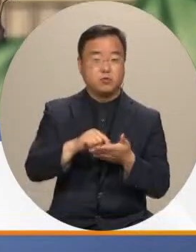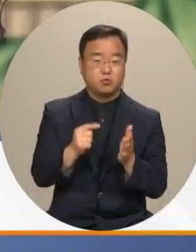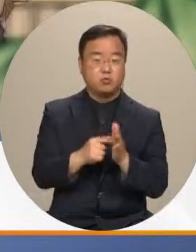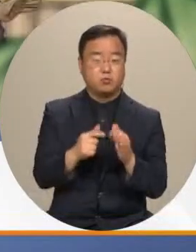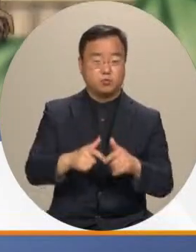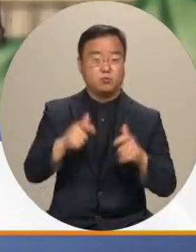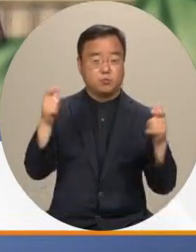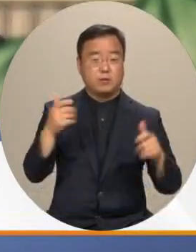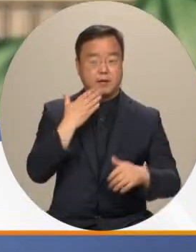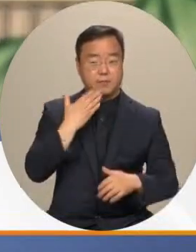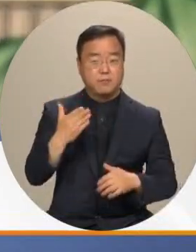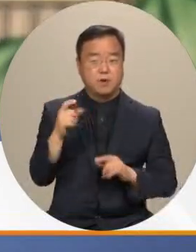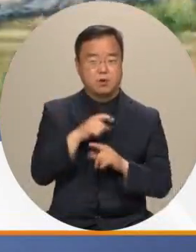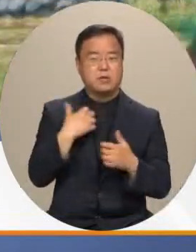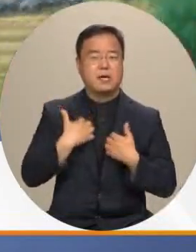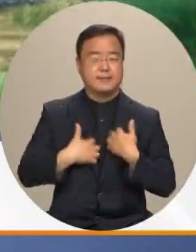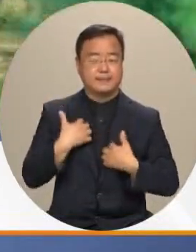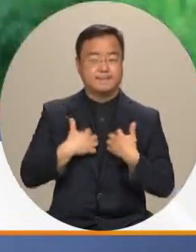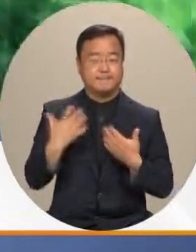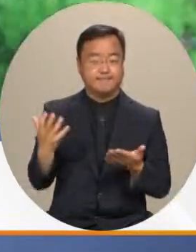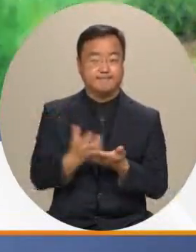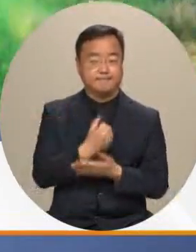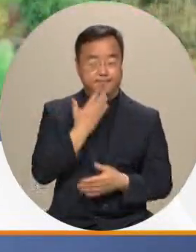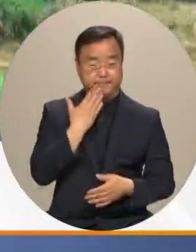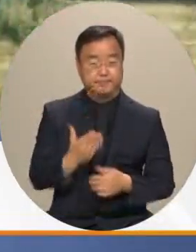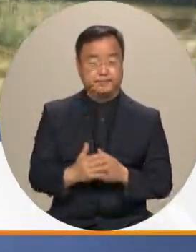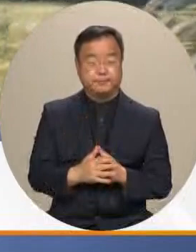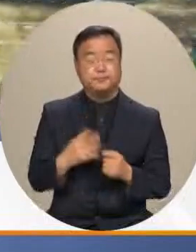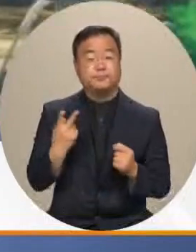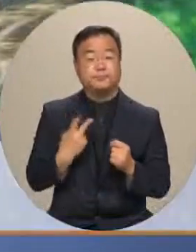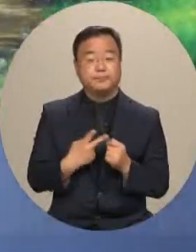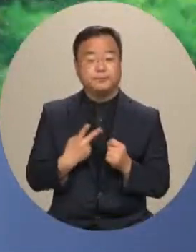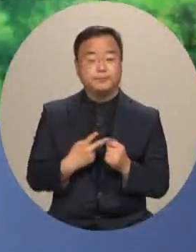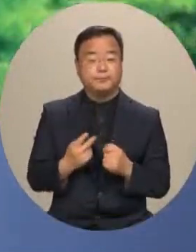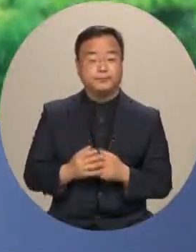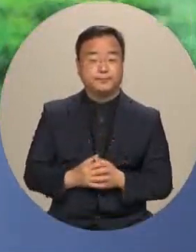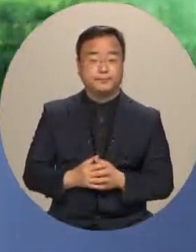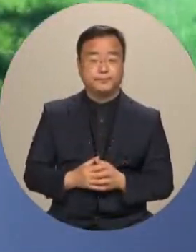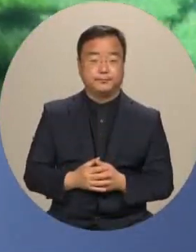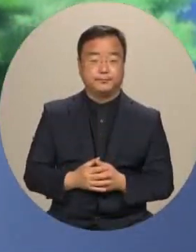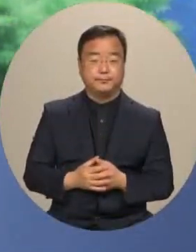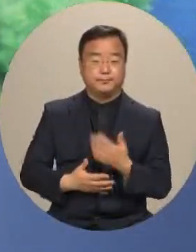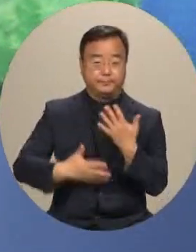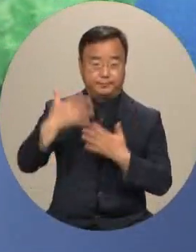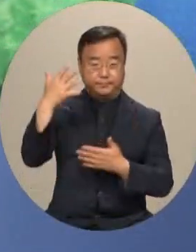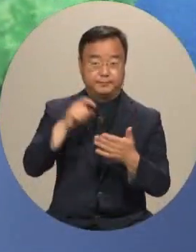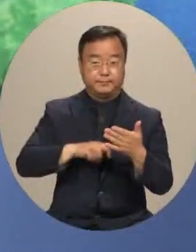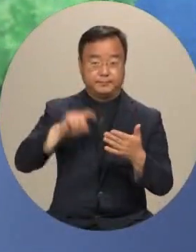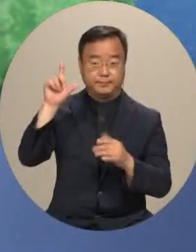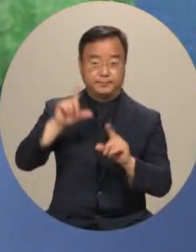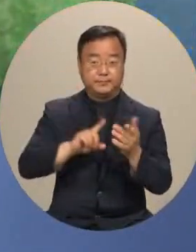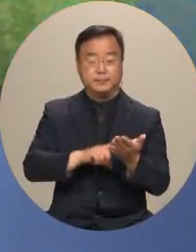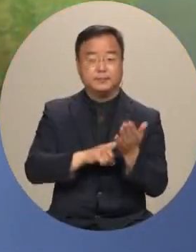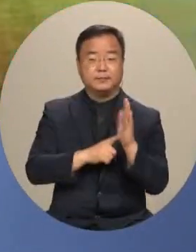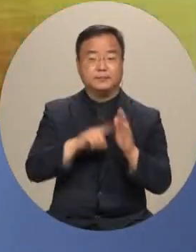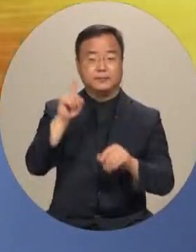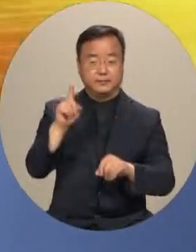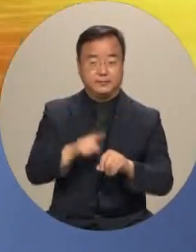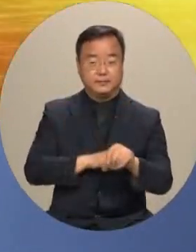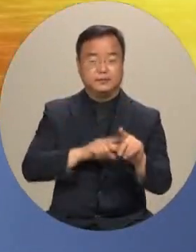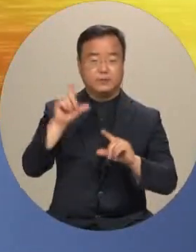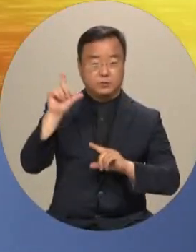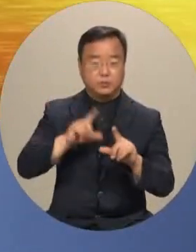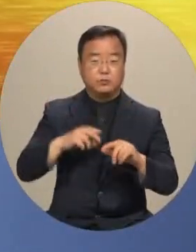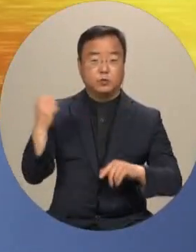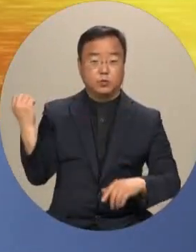같고요 그리고 더 재미있을 것 같고요 그 다음에 두 번째는 그 영화 속에 등장하는 자연 그 다음에